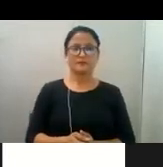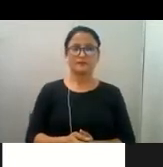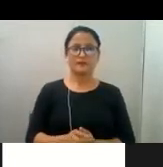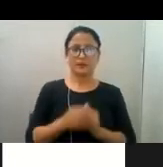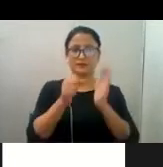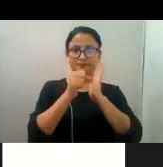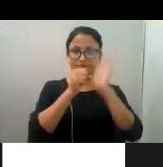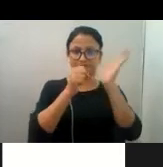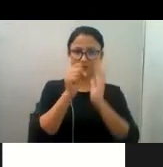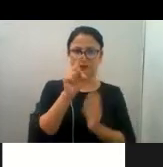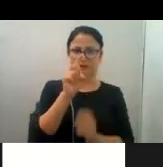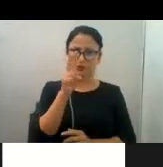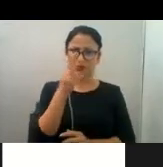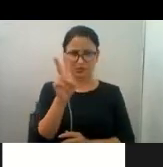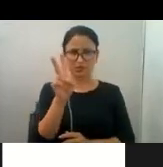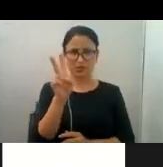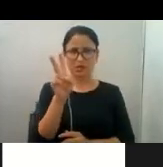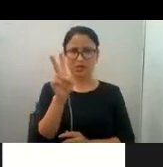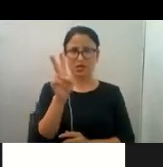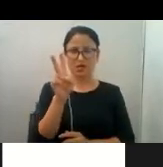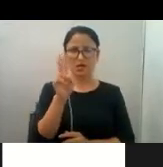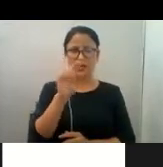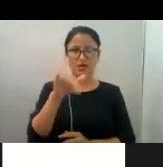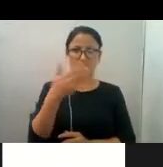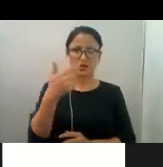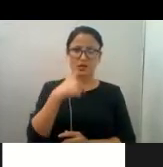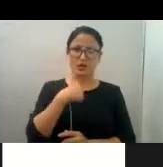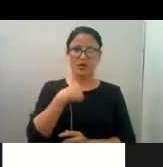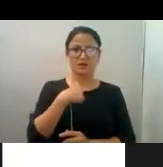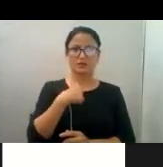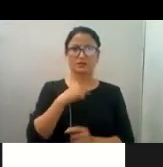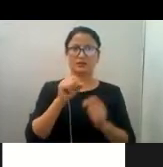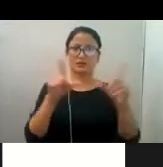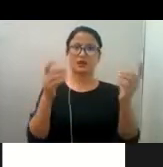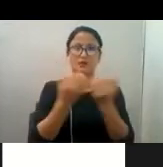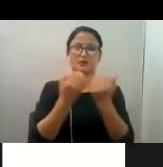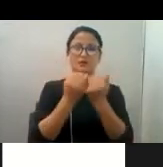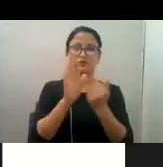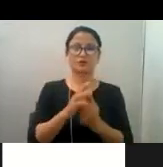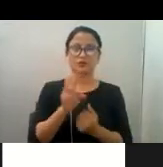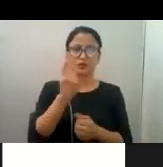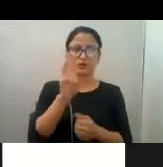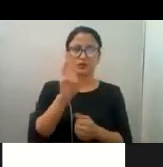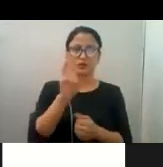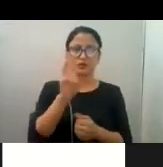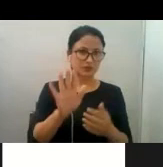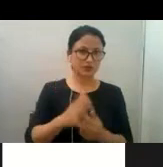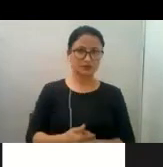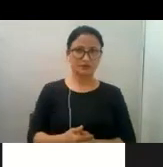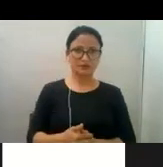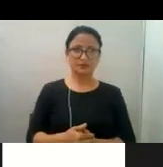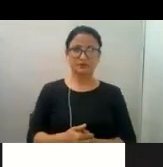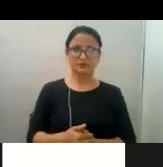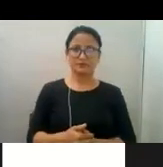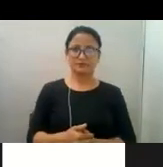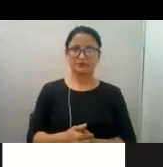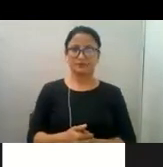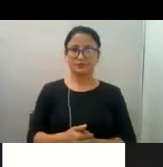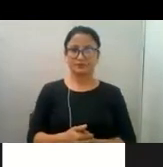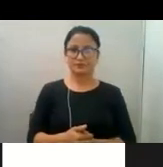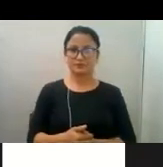मन्तव्य राखिने एक दुईजनाको लिएपछि अनि हामी क्लोजिङतिर जानु पर्ने जस्तो देखिन्छ. 3 बजिसक्यो. एपेरोनबाट आउनु